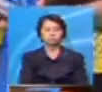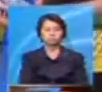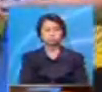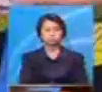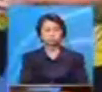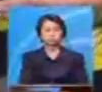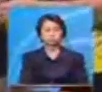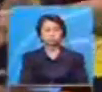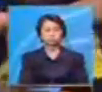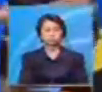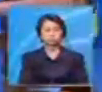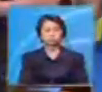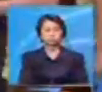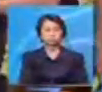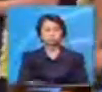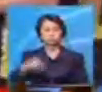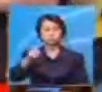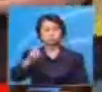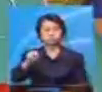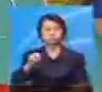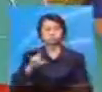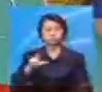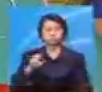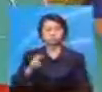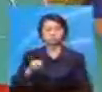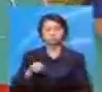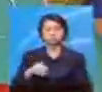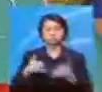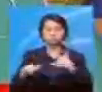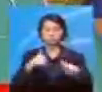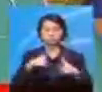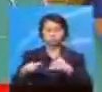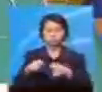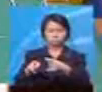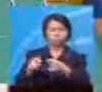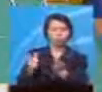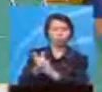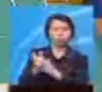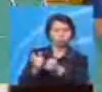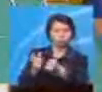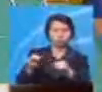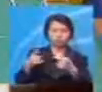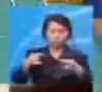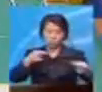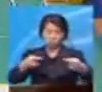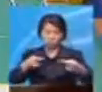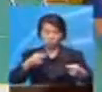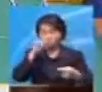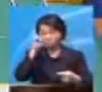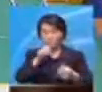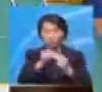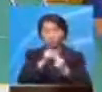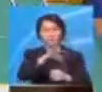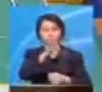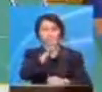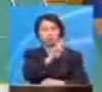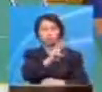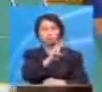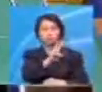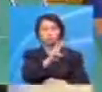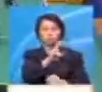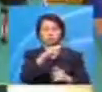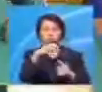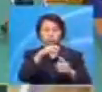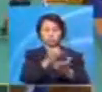1621 pengsun Liu Yeng bagaimanapun mempamerkan persembahan terpuji dengan memberikan saingan penuh sengit kepada pilihan kedua kejohanan